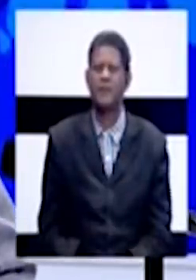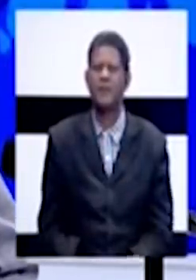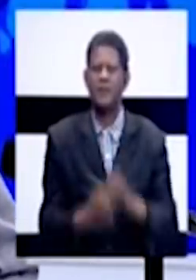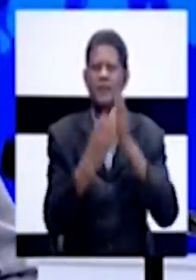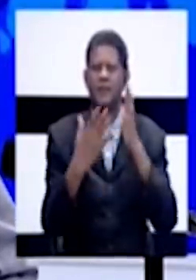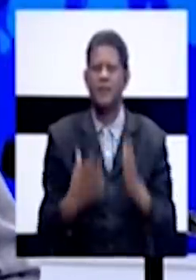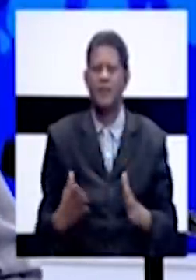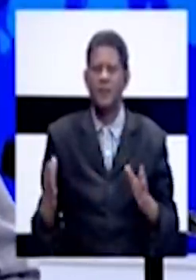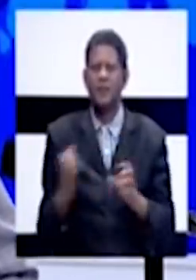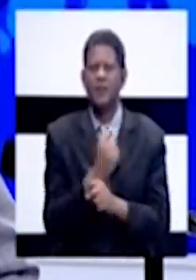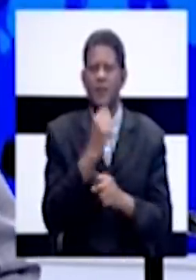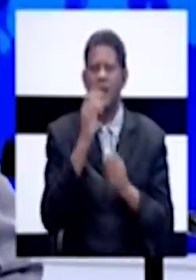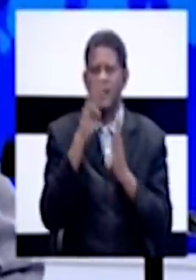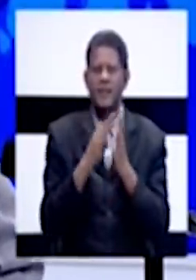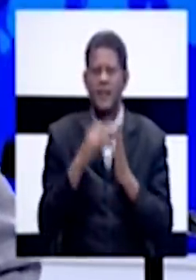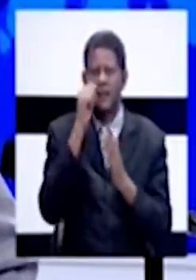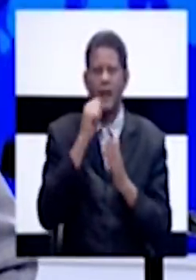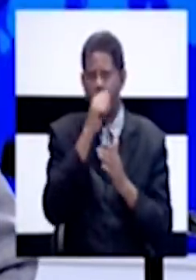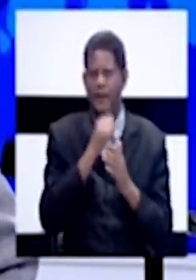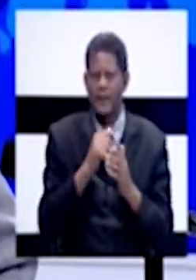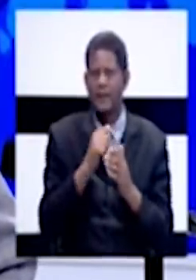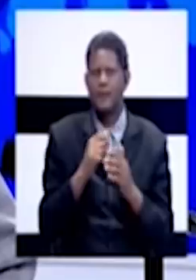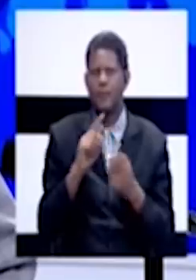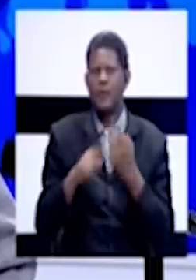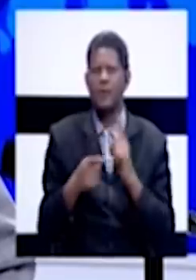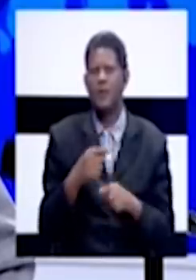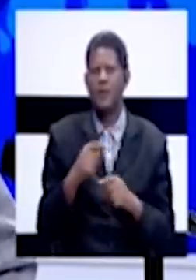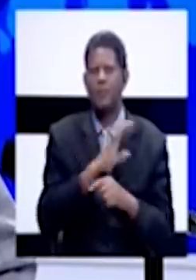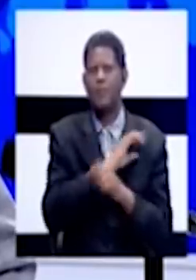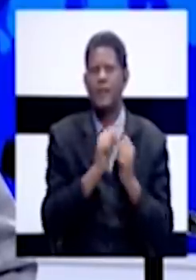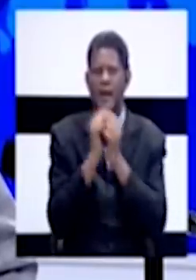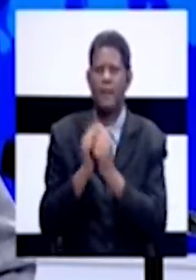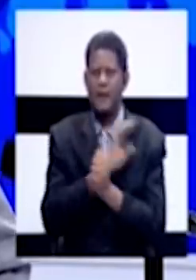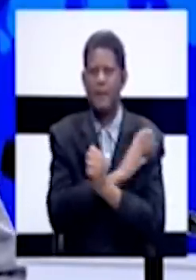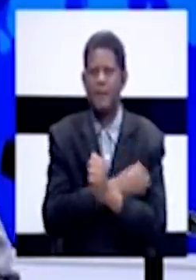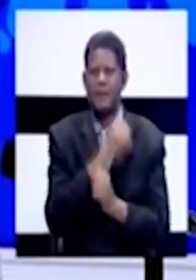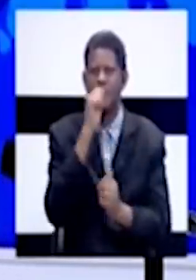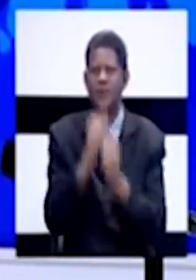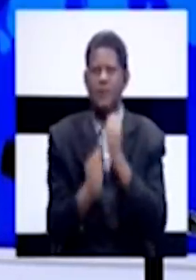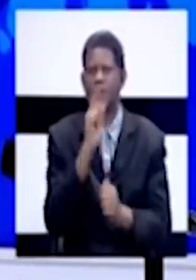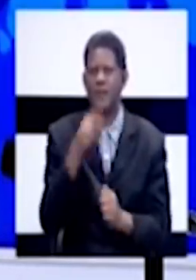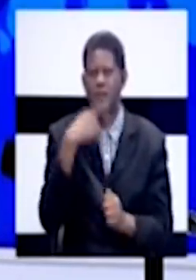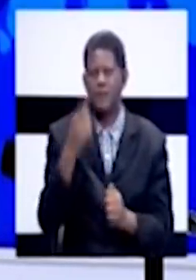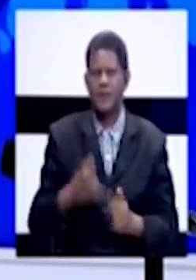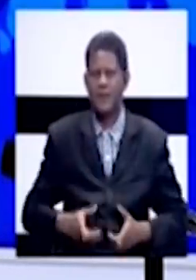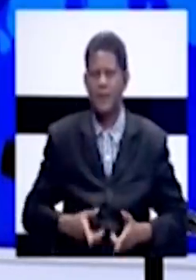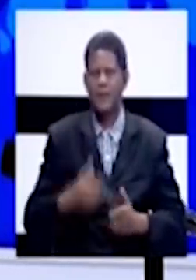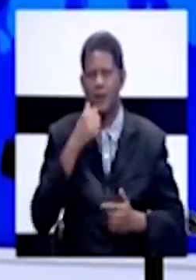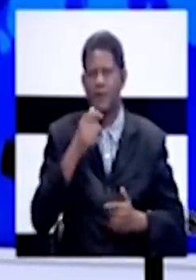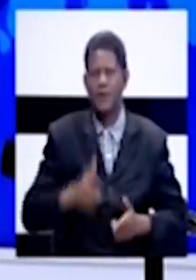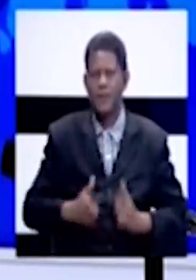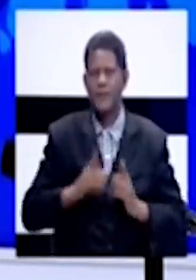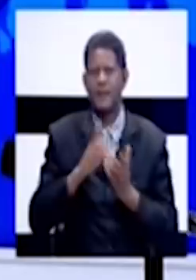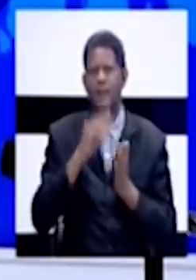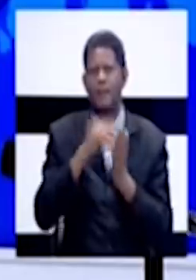فاشتاوي ورار ساعات أبين مشارختون بزحابر غلصنا خندر عموينا قبلا دك آنستيو نورتي كتما مغلقني سعن سراويت